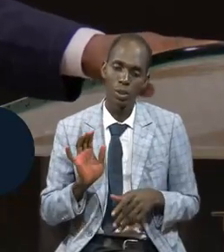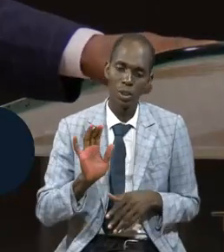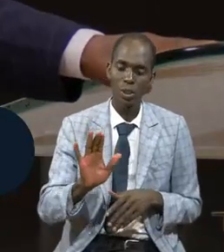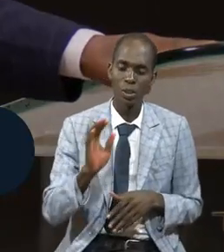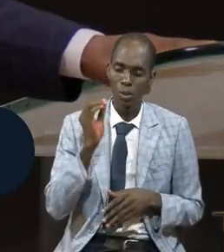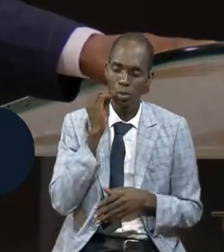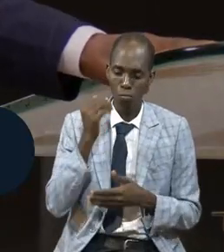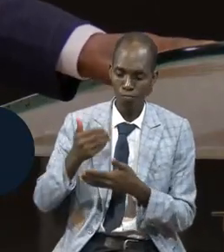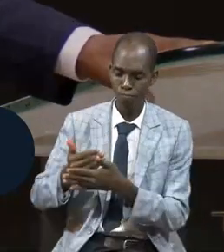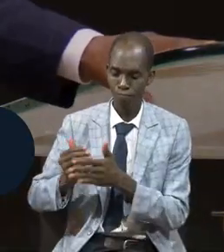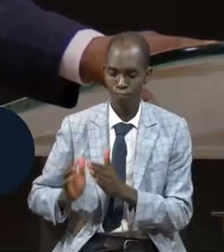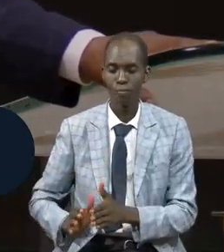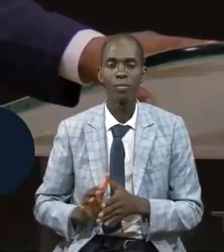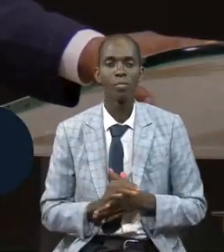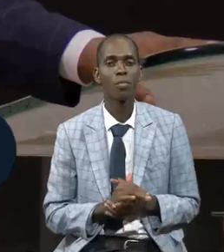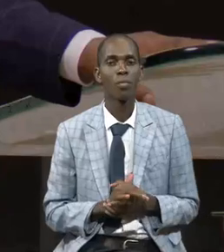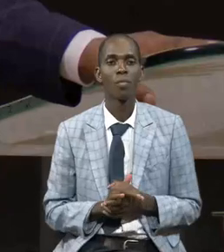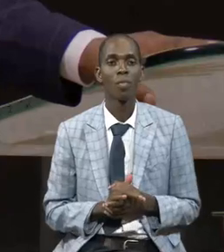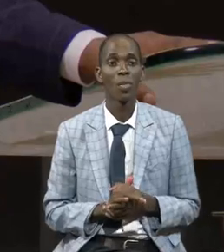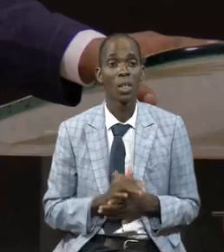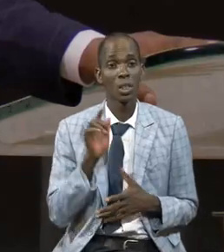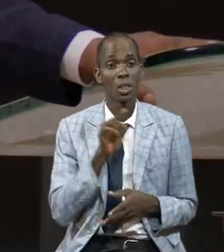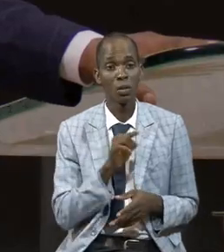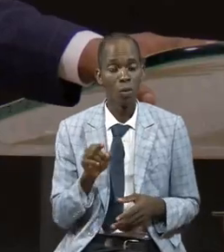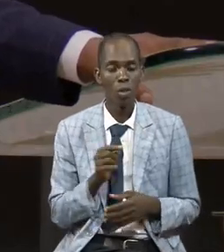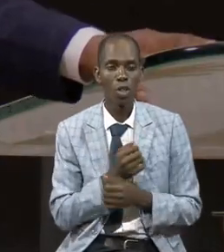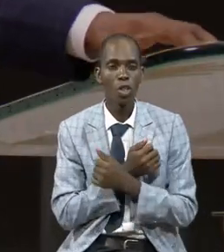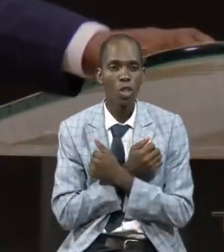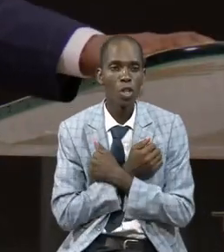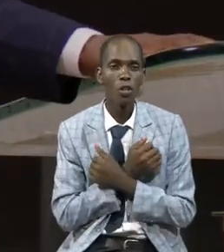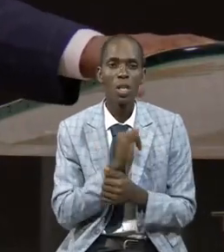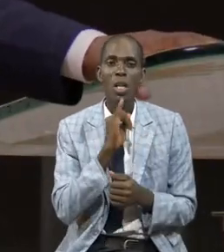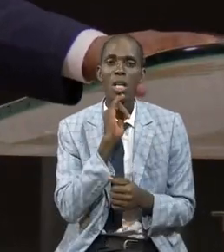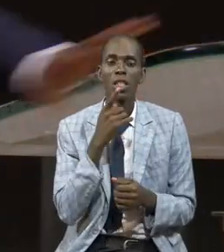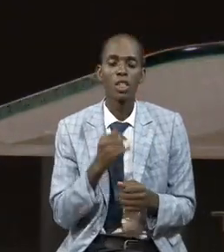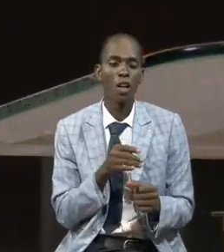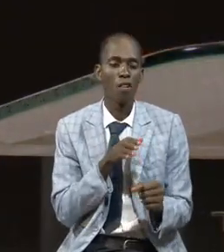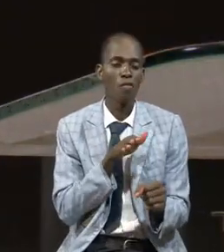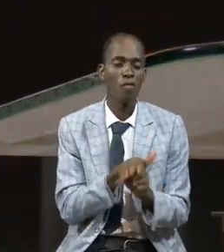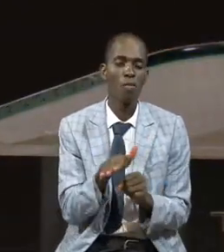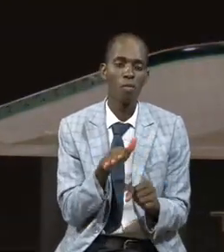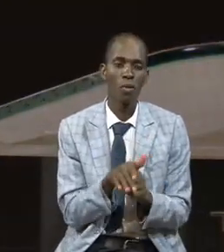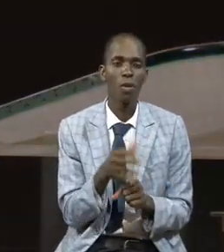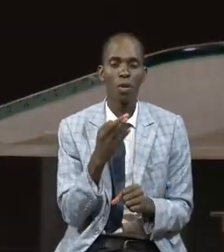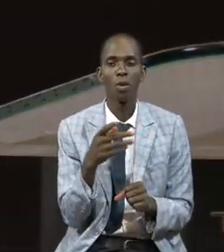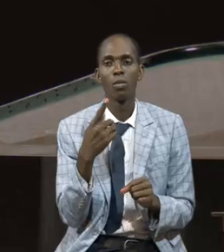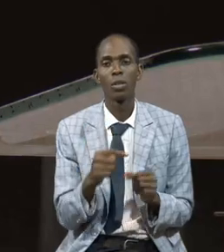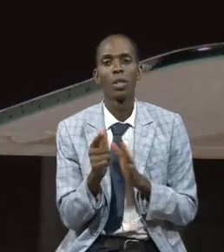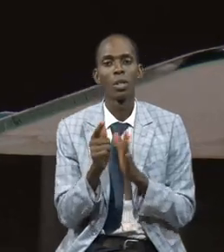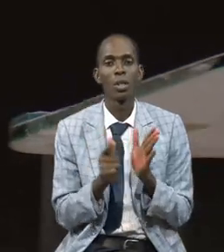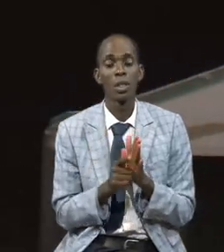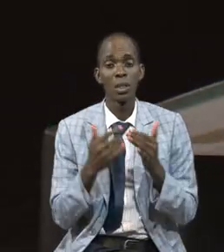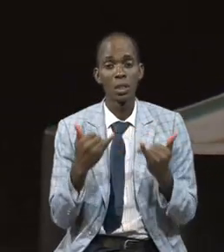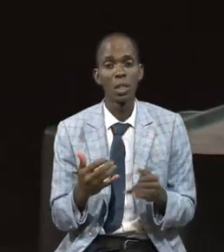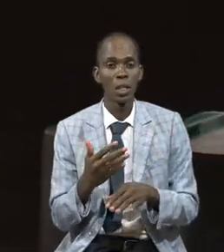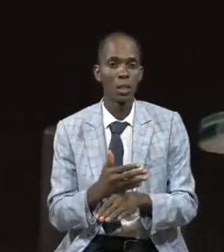L'amour ne fait point de mal au prochain. L'amour est donc l'accomplissement de la